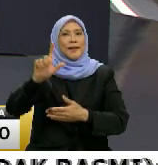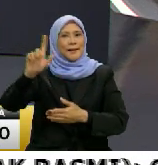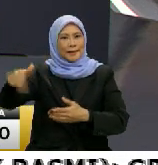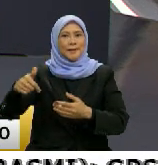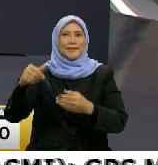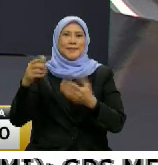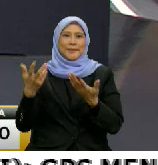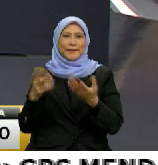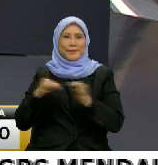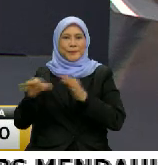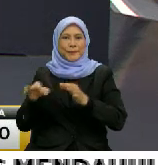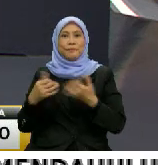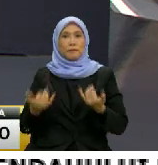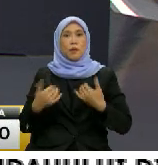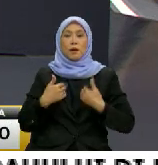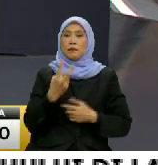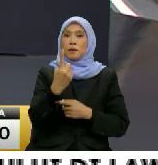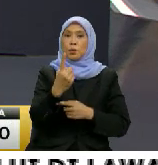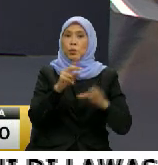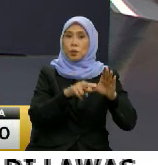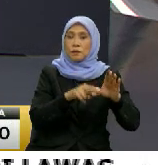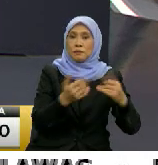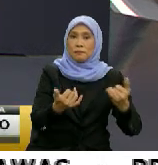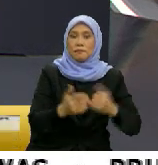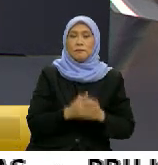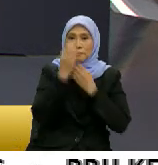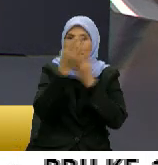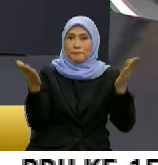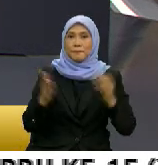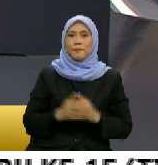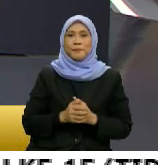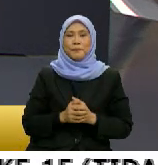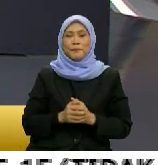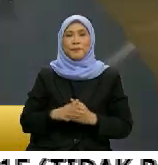kita akan ulas seketika nanti kerana sudah pun ada satu kerusi yang diumumkan. Di Igan.